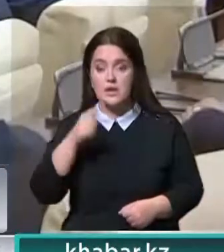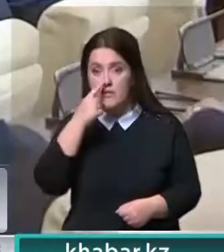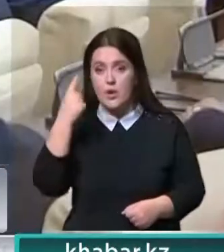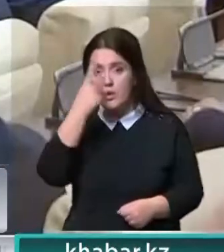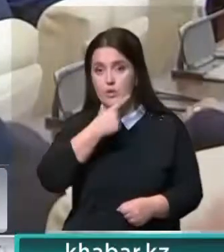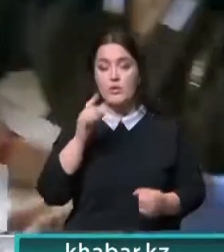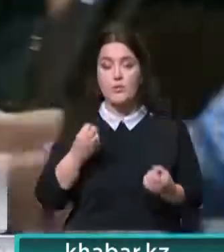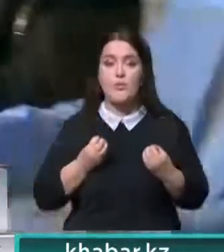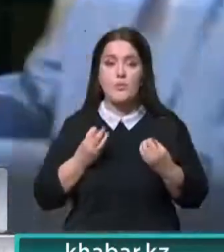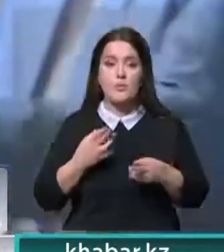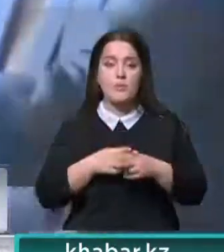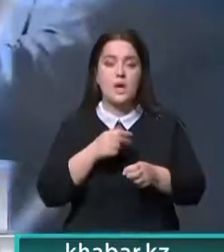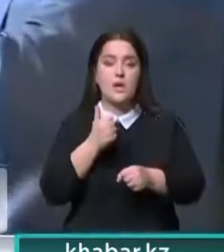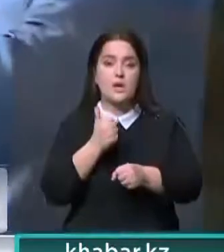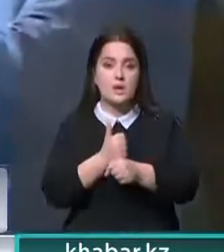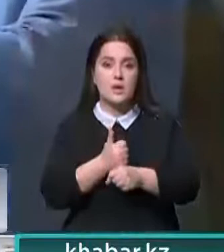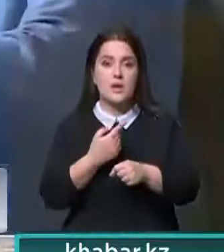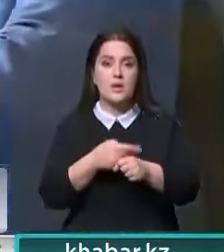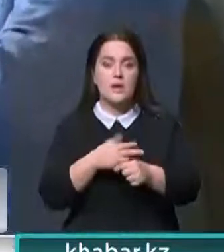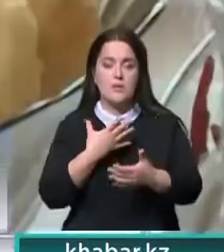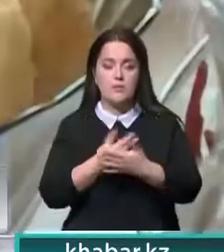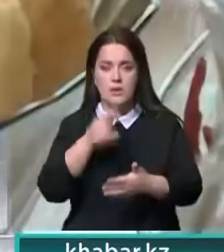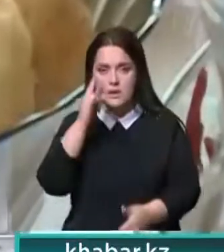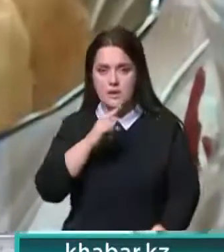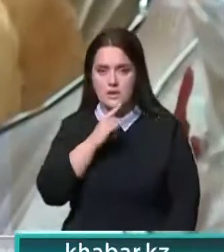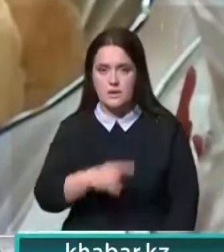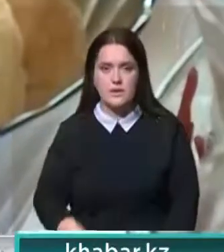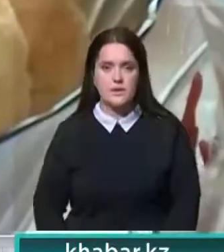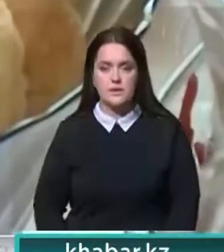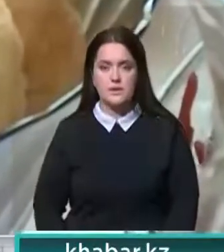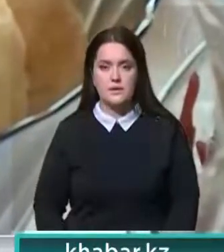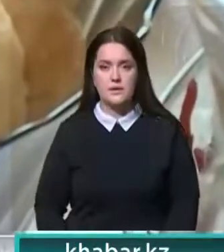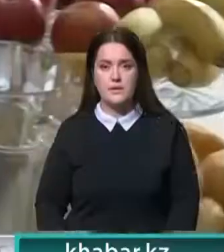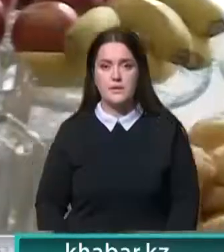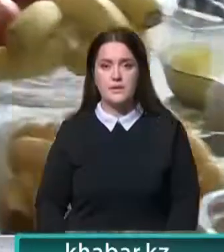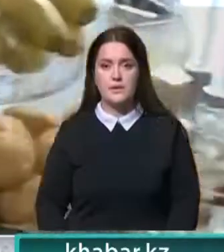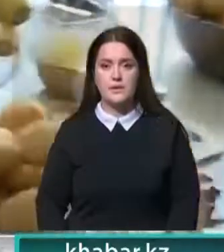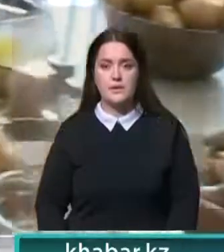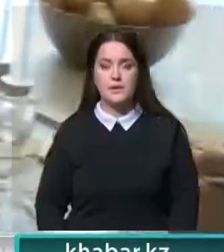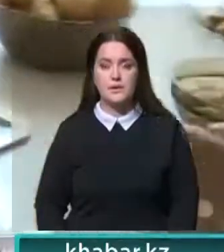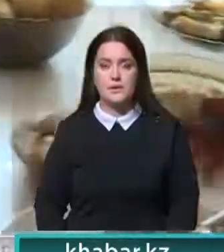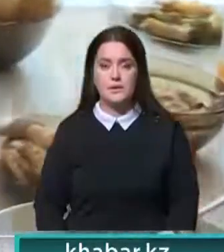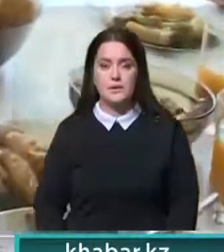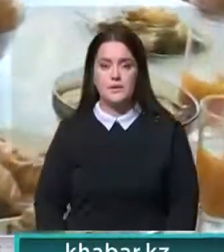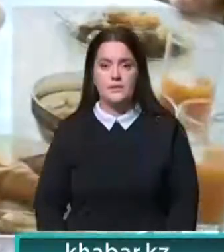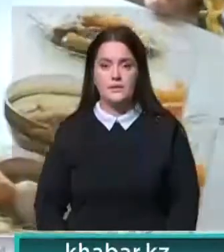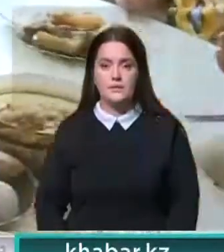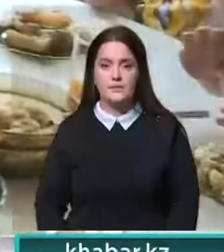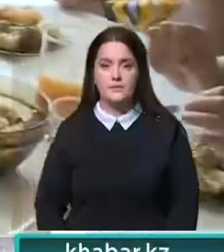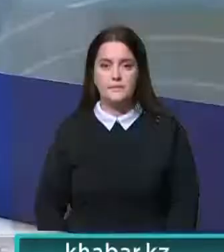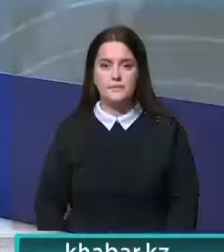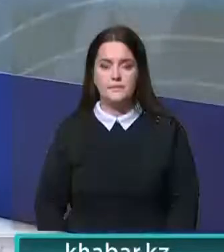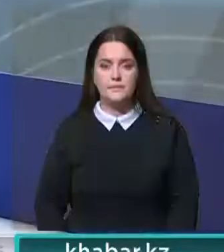день отмечается как один из главных праздников суверенного Казахстана. Ратмир Аубакир, Назымгуль Кумусбаева, Нурлан Магельдинов, Хабар.